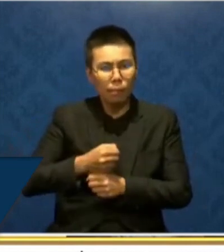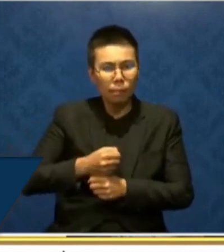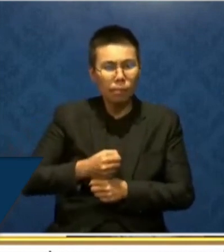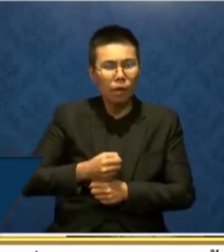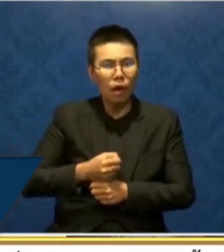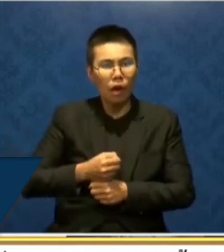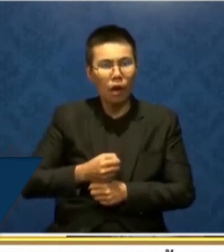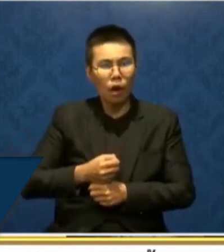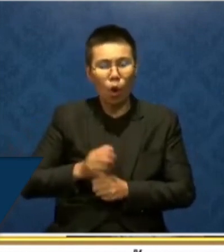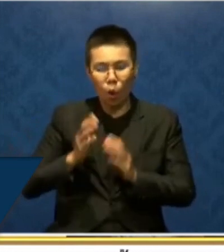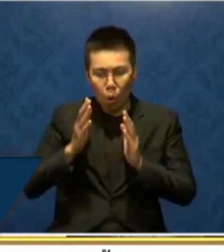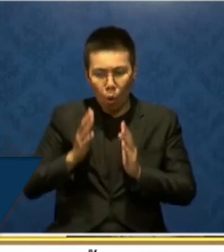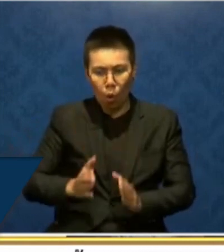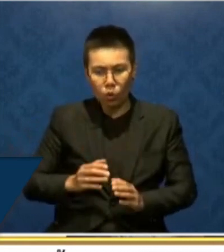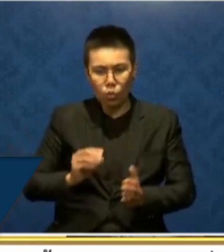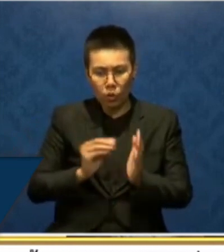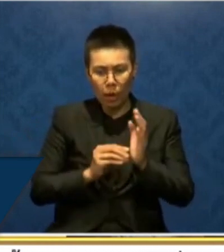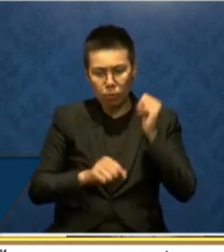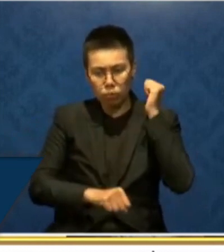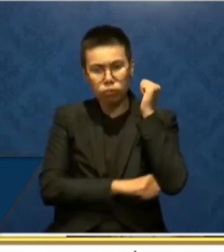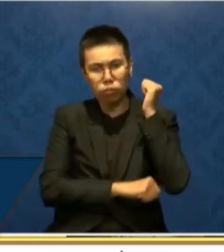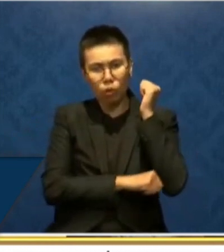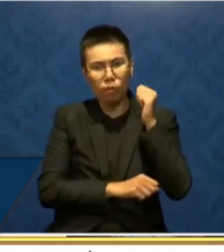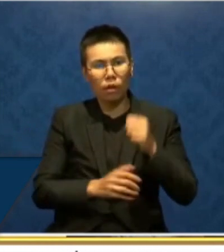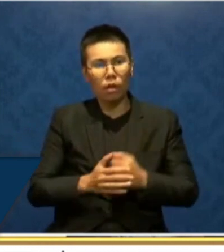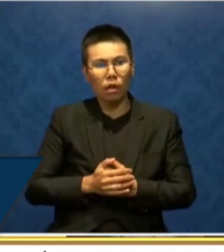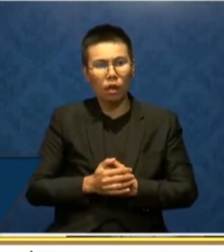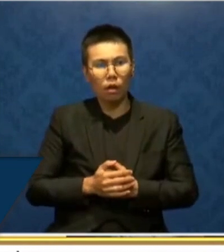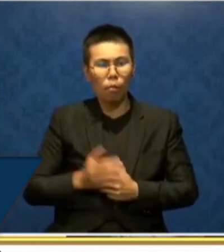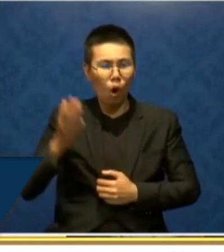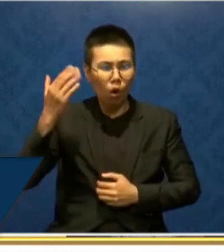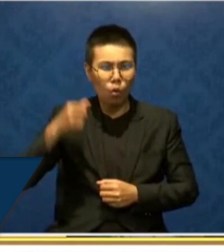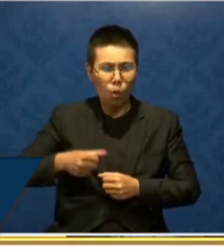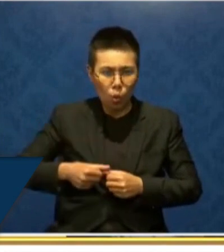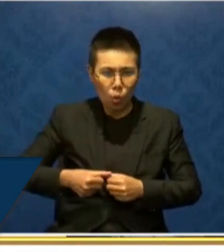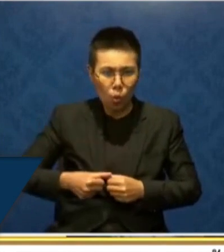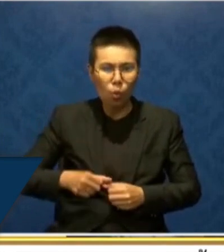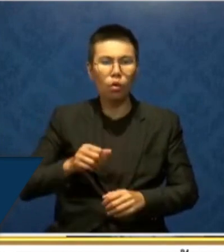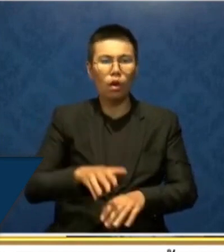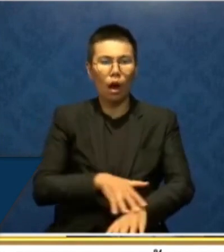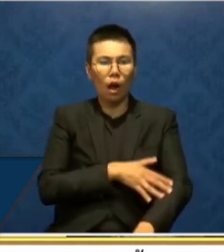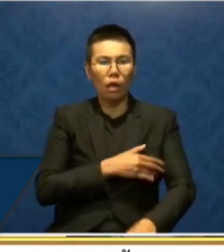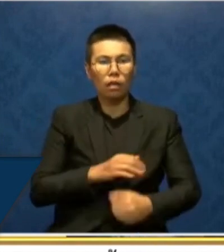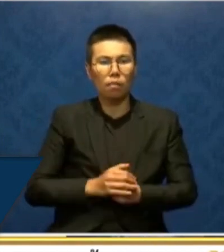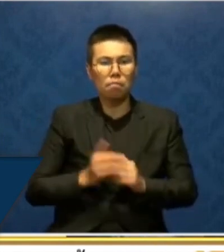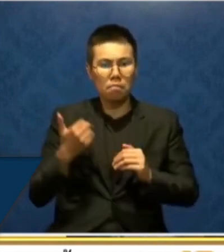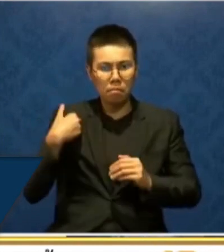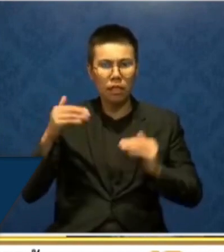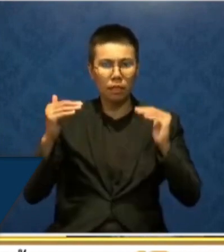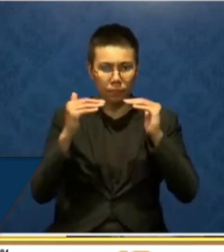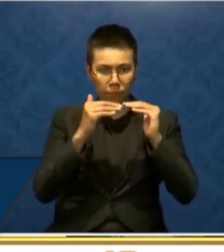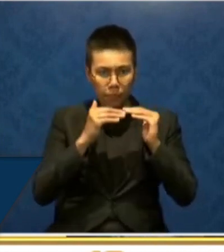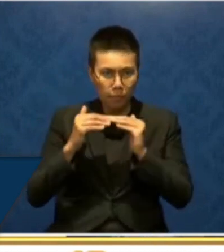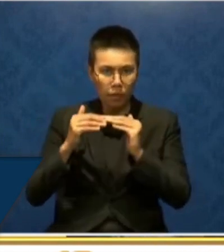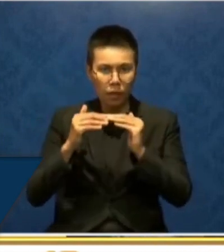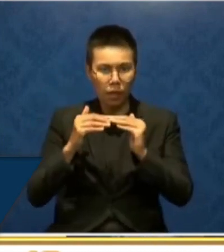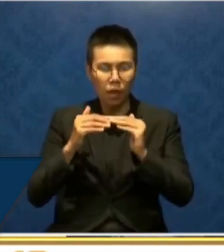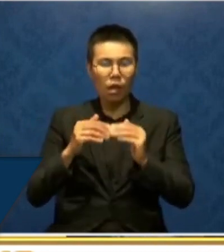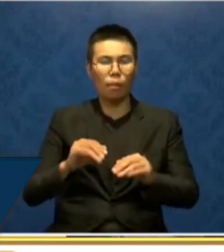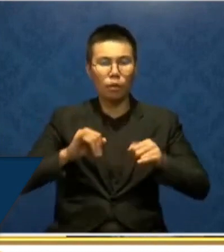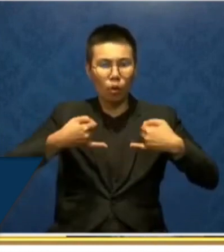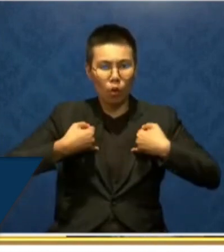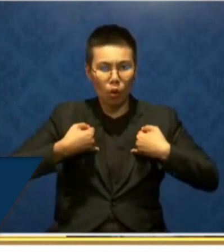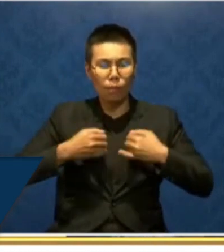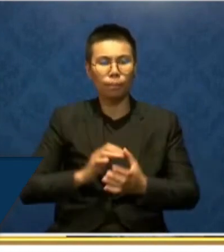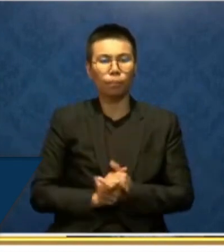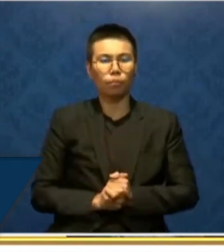ที่พี่น้องคนจนเมืองในกรุงเทพมหานครที่เขาอยู่มาดั้งเดิมแต่ก่อนเนี่ยควรจะมีสิทธินะครับในการครอบครองผ